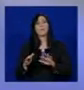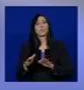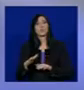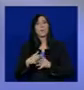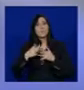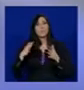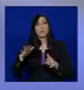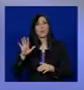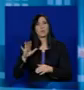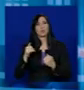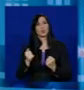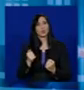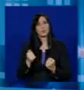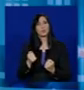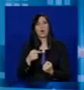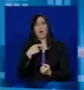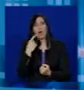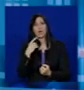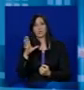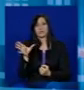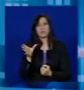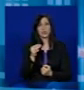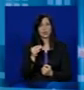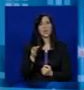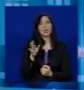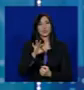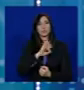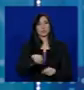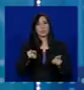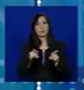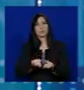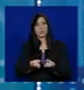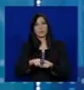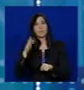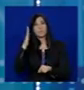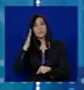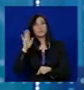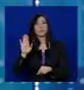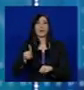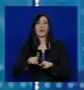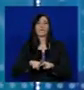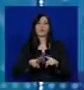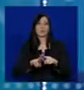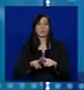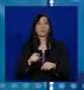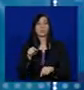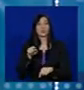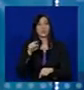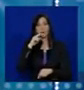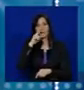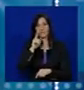нали, трудно ми е да ги произнеса всичките, и ще получим пак същото министри на Иво Прокопиев. Та за това е